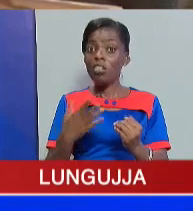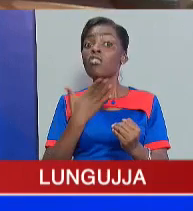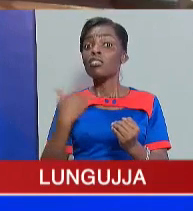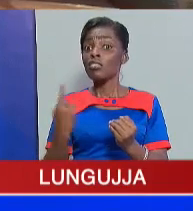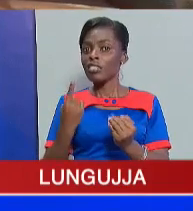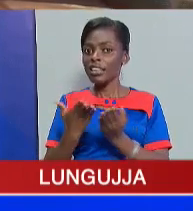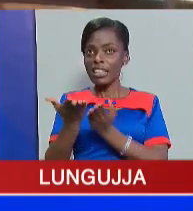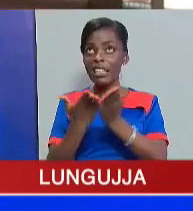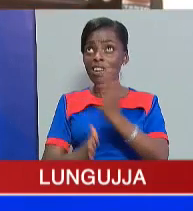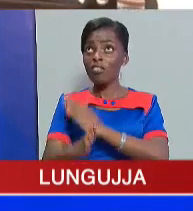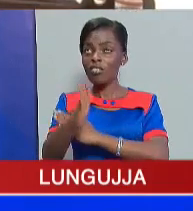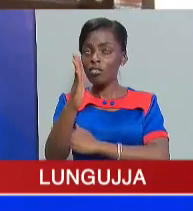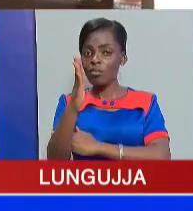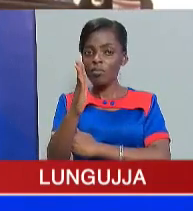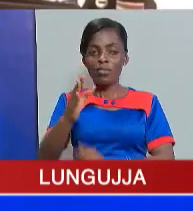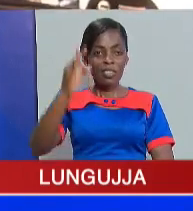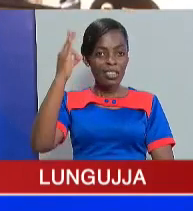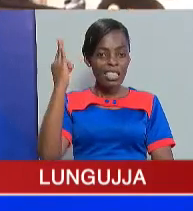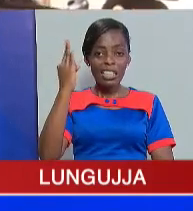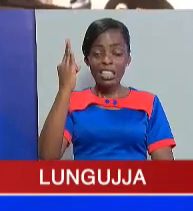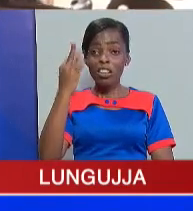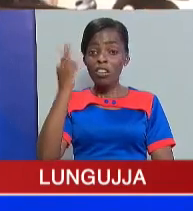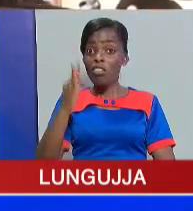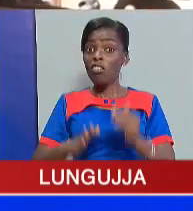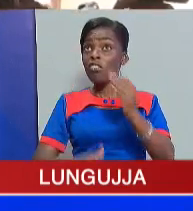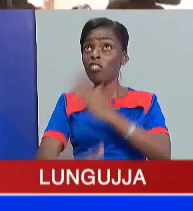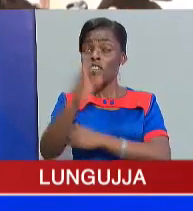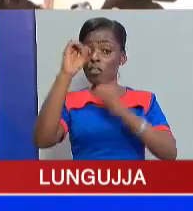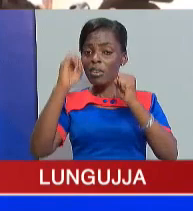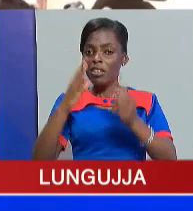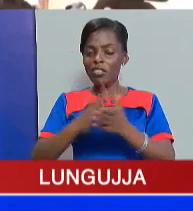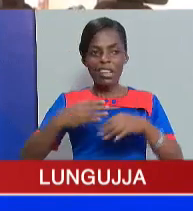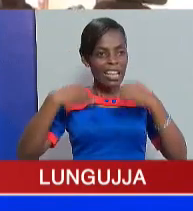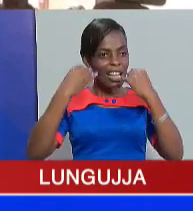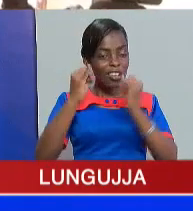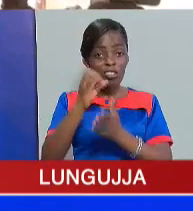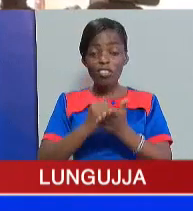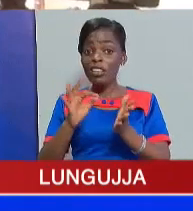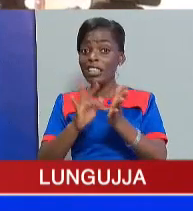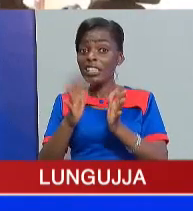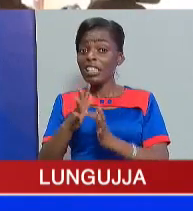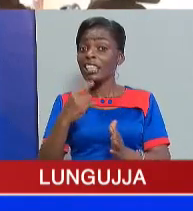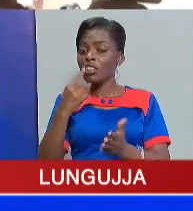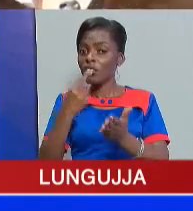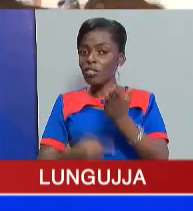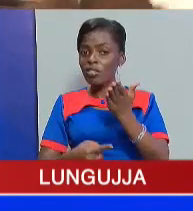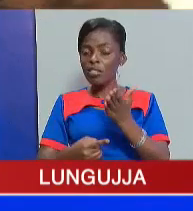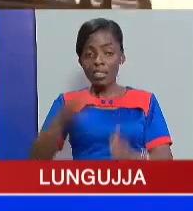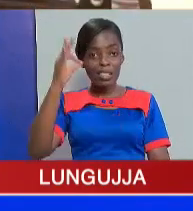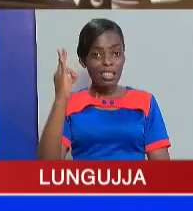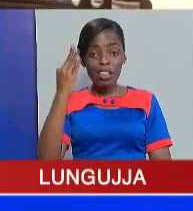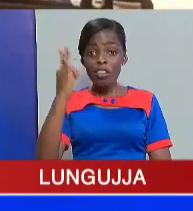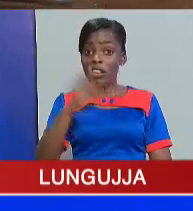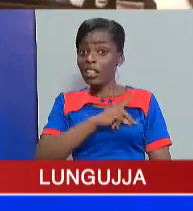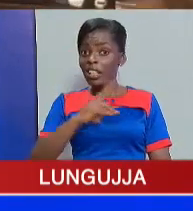Mukama enjiri ey'obwakabaka kati gye tulina okubuulira enjiri ey'obwakabaka kuba Yesu agamba nti enjiri eno